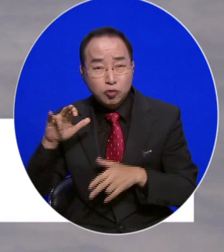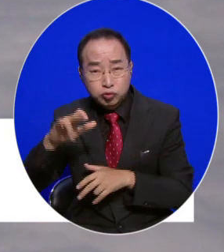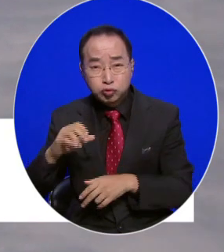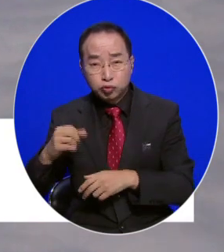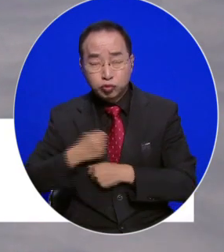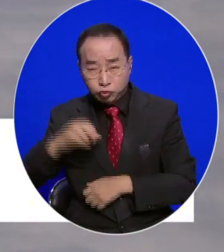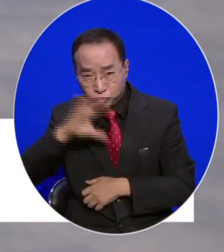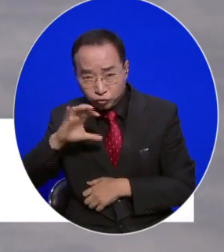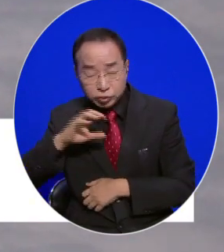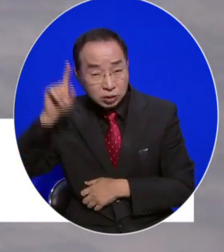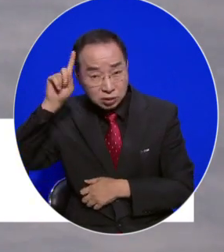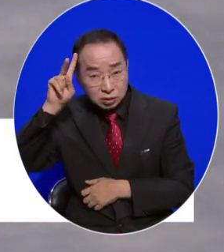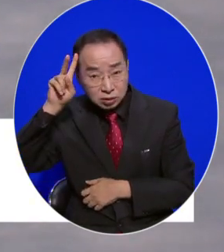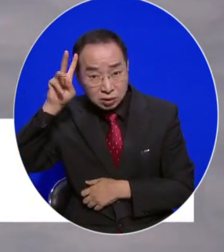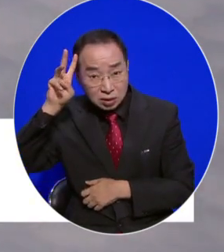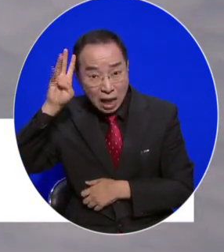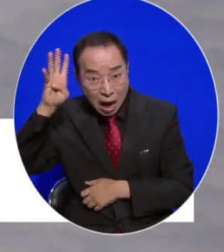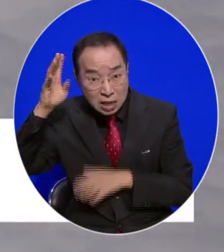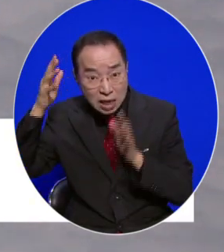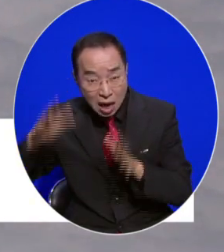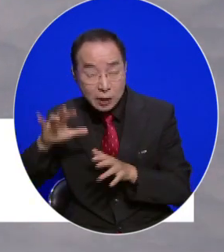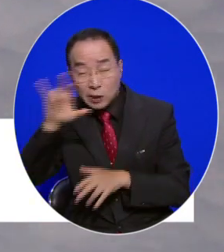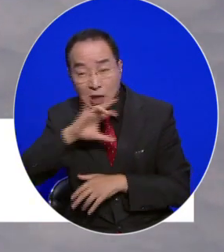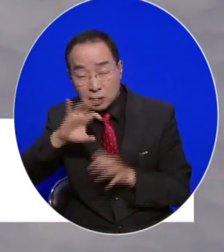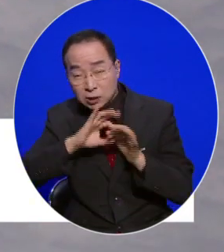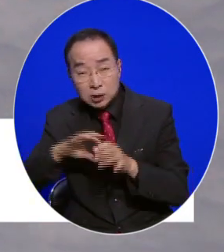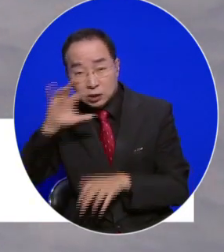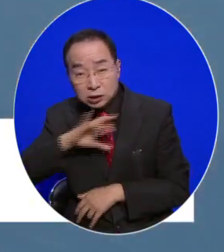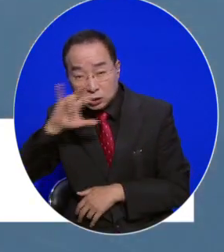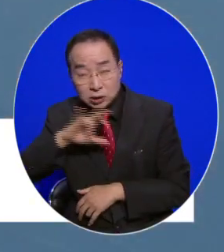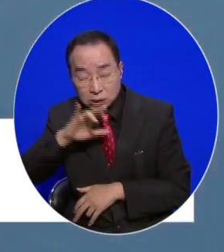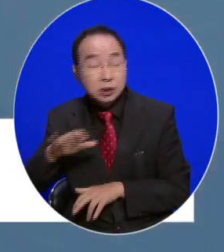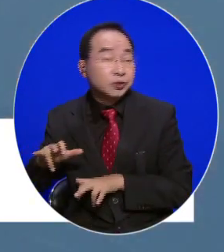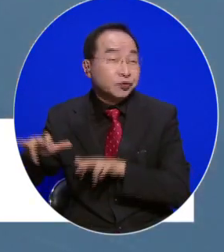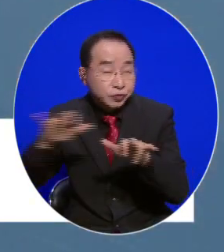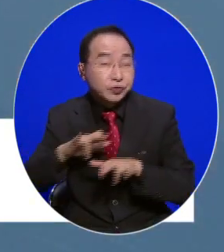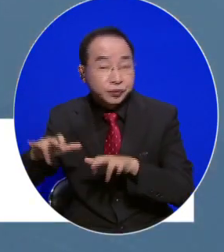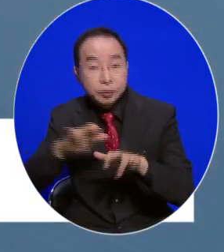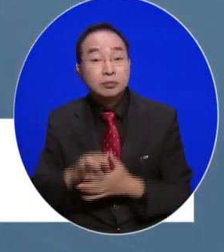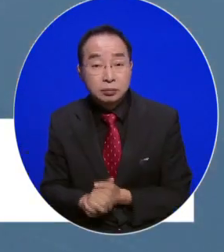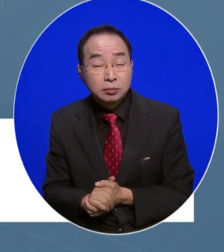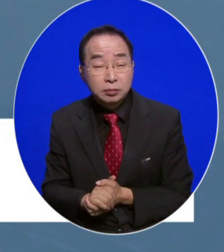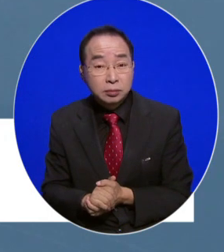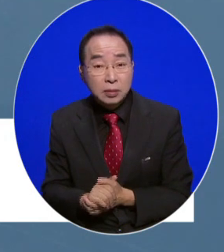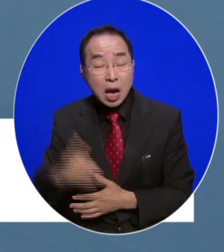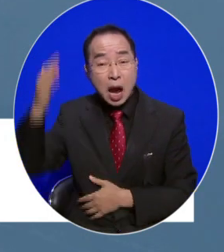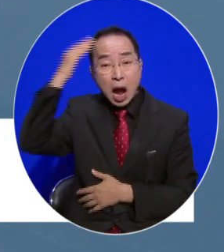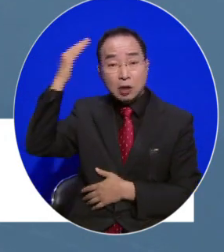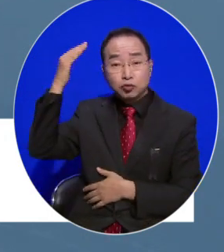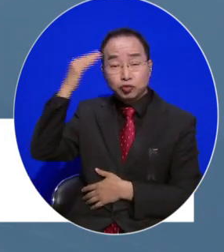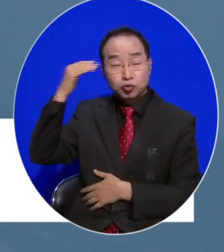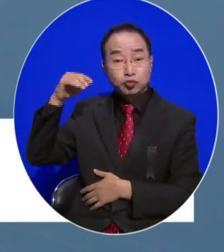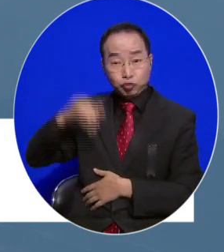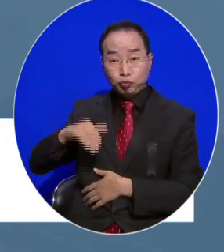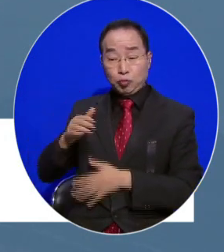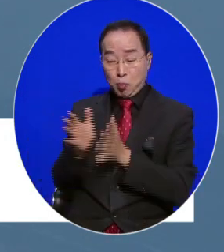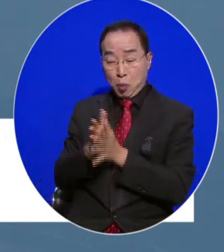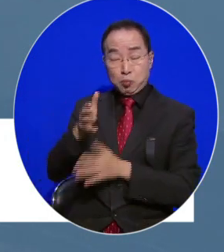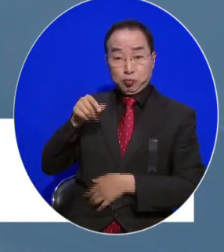항공작전 임무를 나흘 동안 중단 없이 수행합니다. 전시 항공작전을 지휘하는